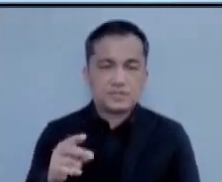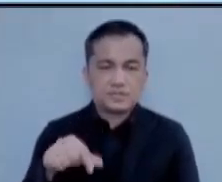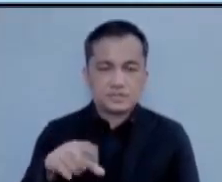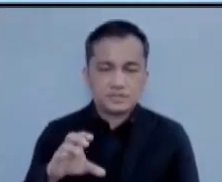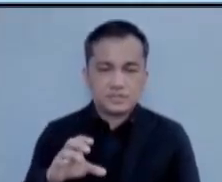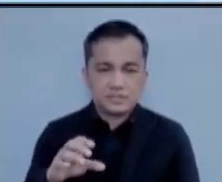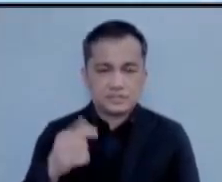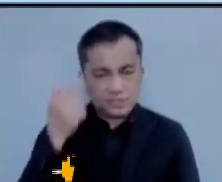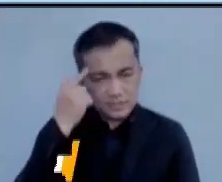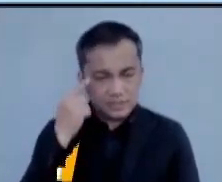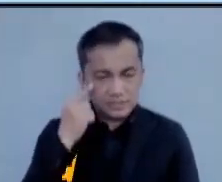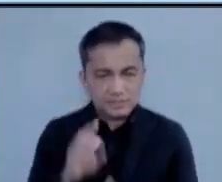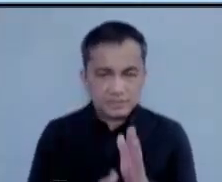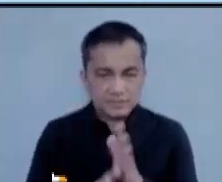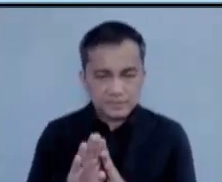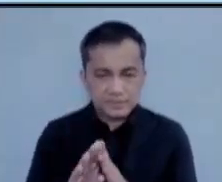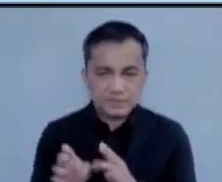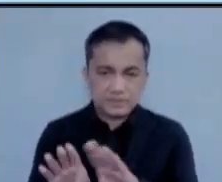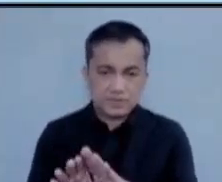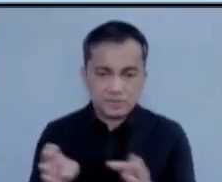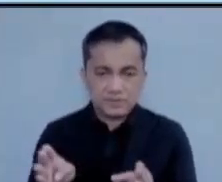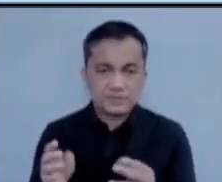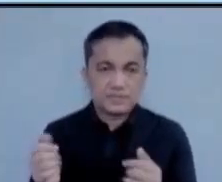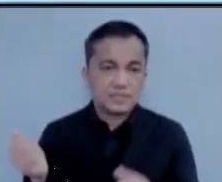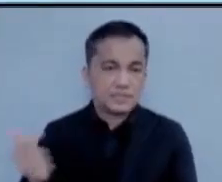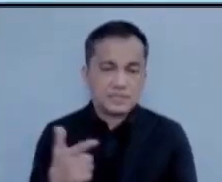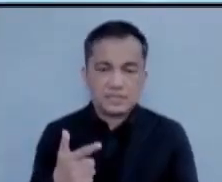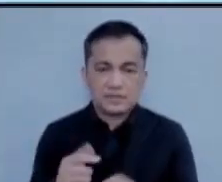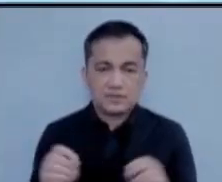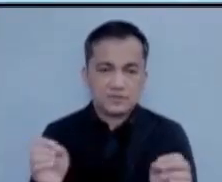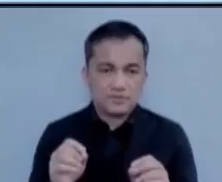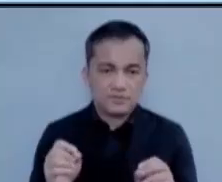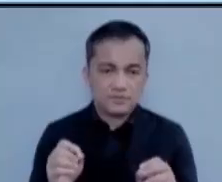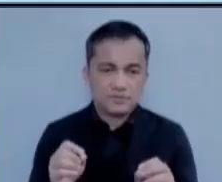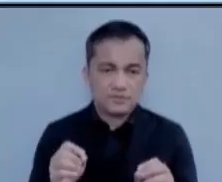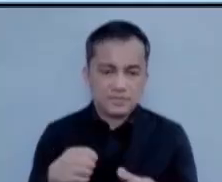Council. At ito ay open para sa lahat at walang entrance fees.